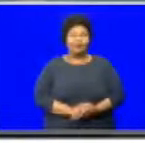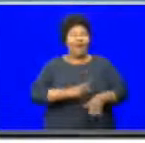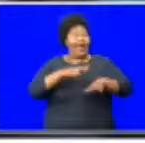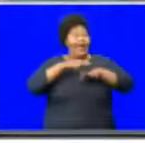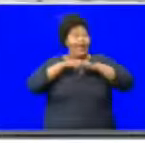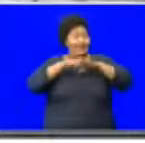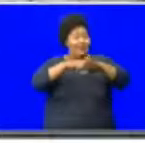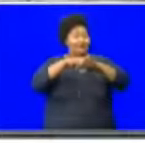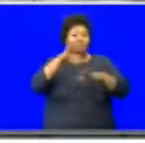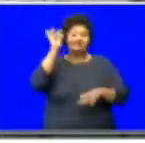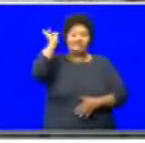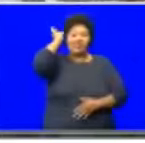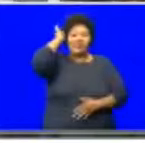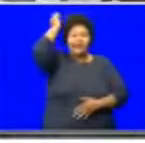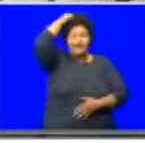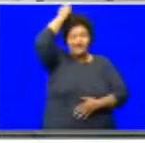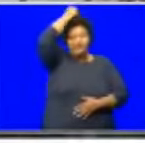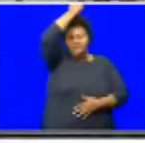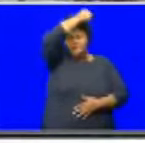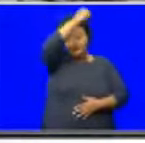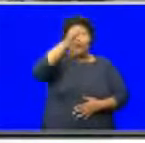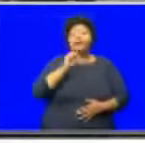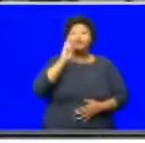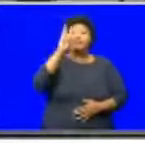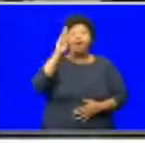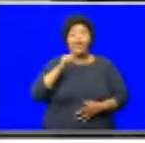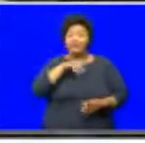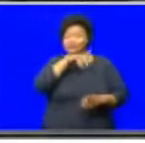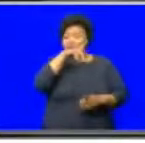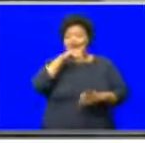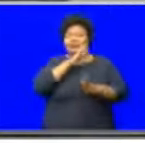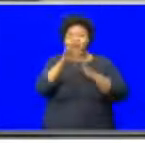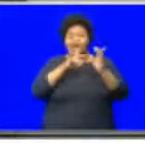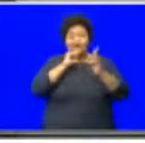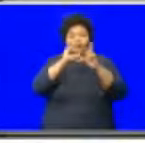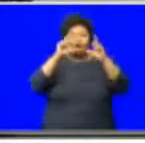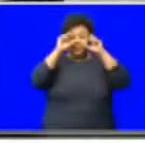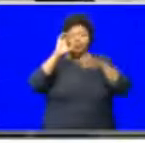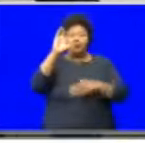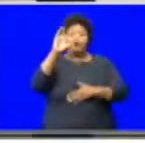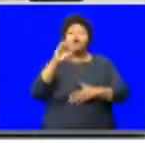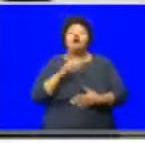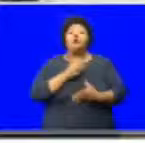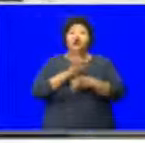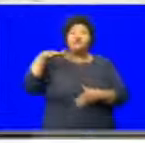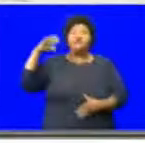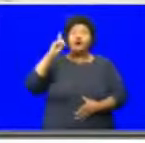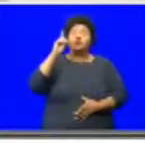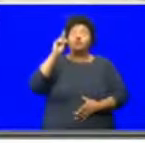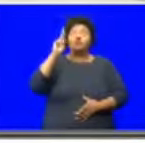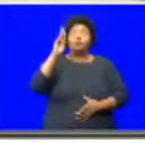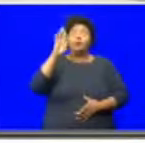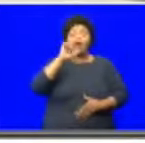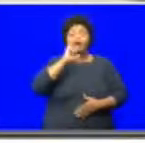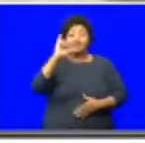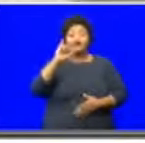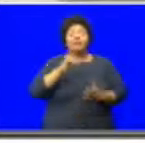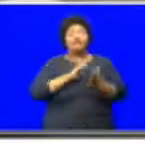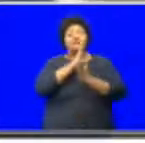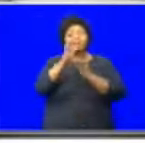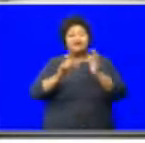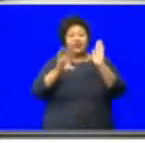Nangulu walelive Cleopas Lamini sewufikile eVenda United Arab Emirates ngekuthunywa silo inkosi